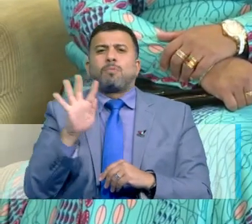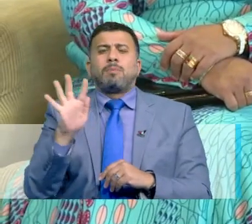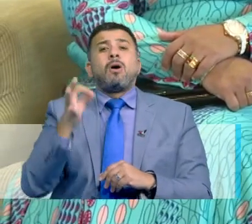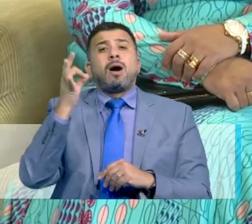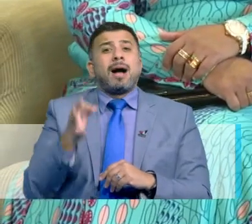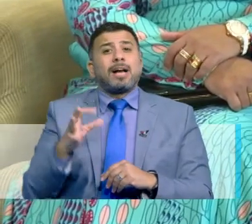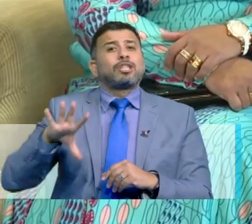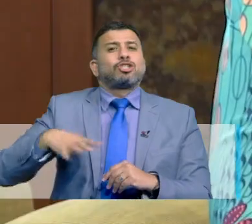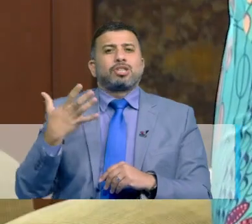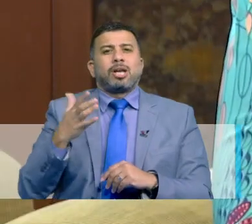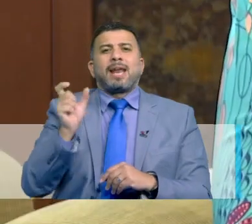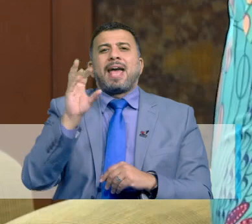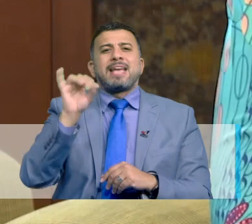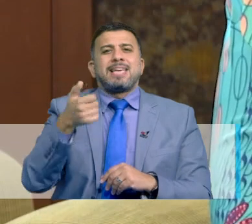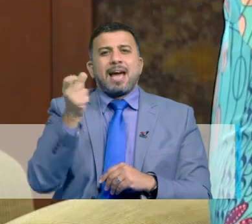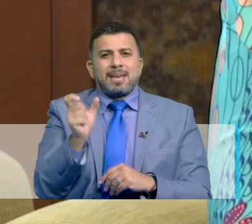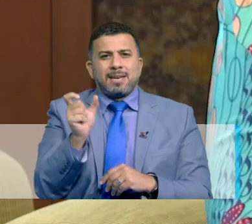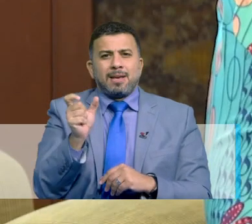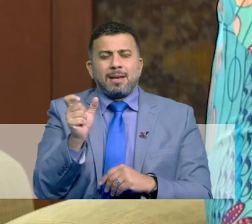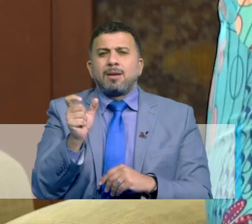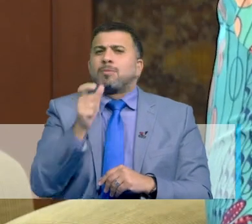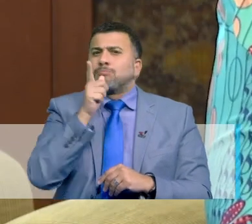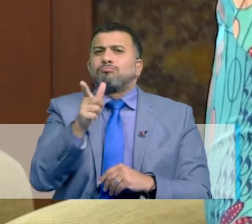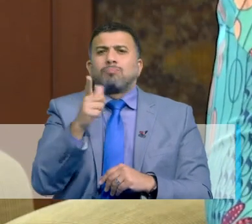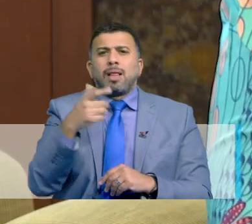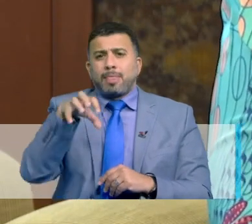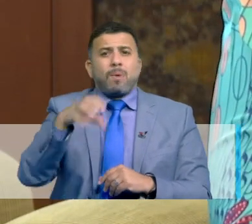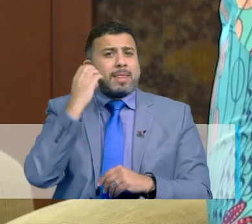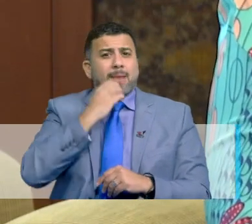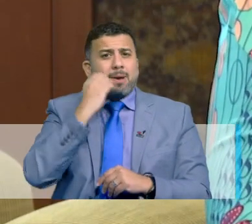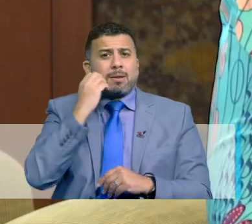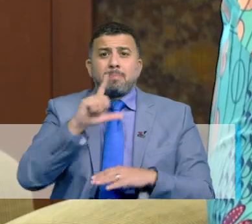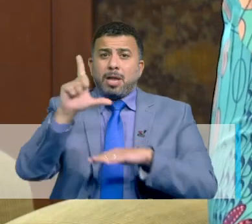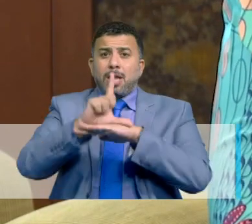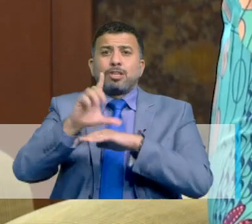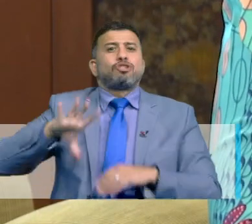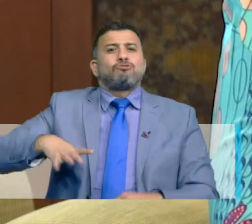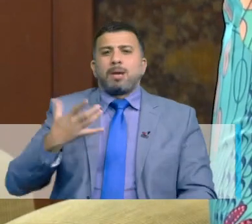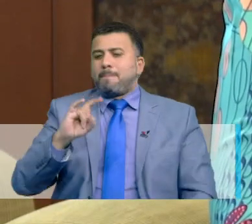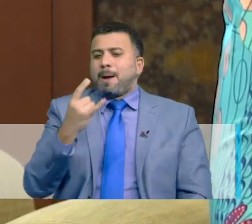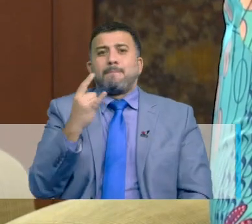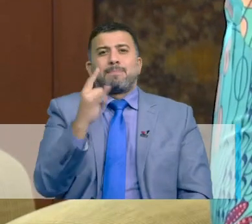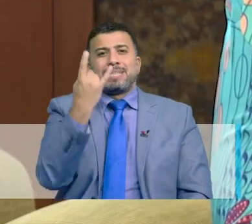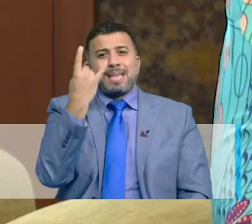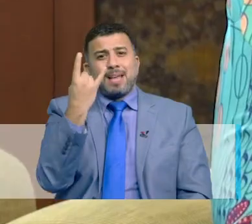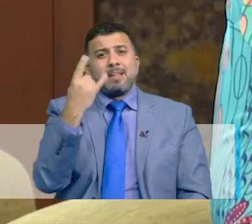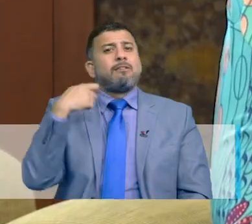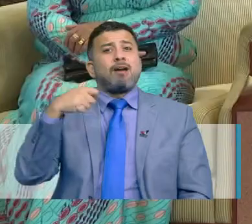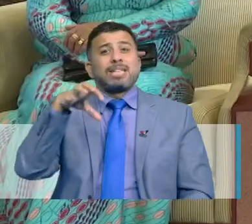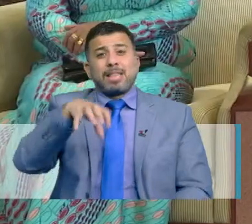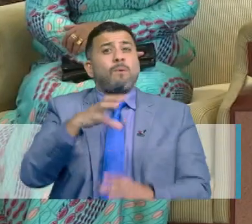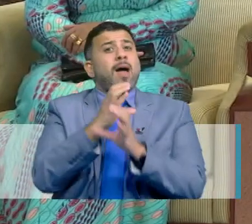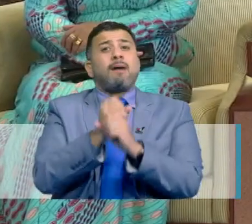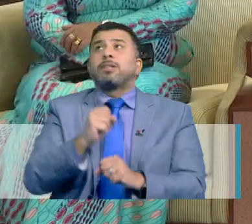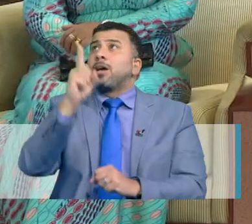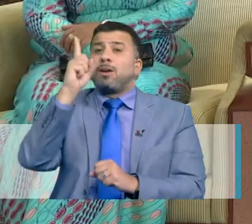على شعوبهم واكد معالي الشيخ نهيان بن مبارك ان دوله الامارات بقياده صاحب السمو الشيخ محمد بن